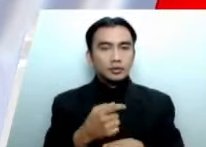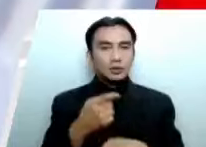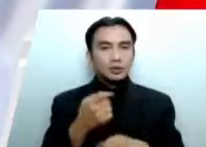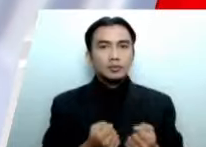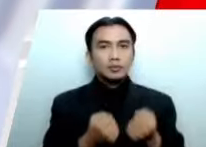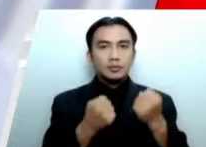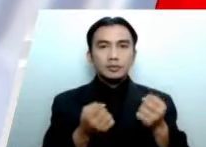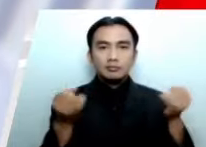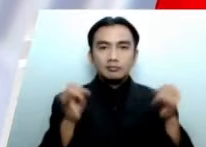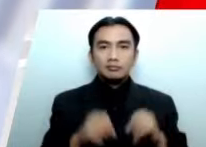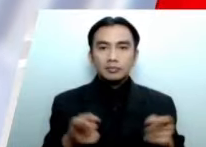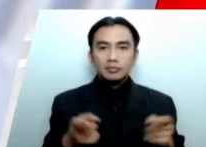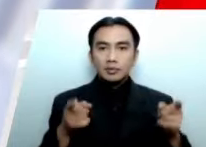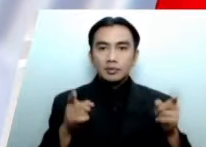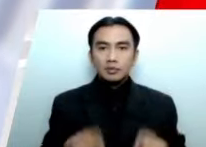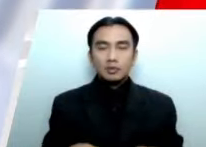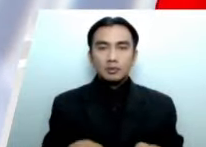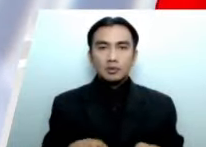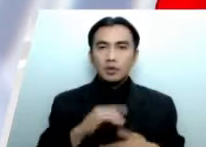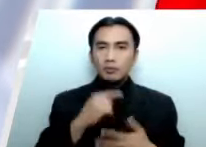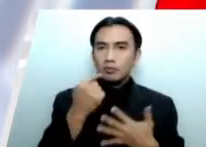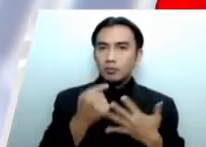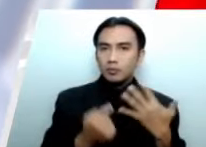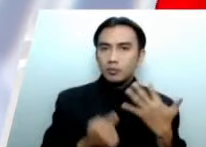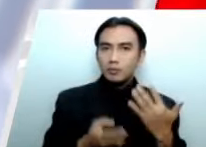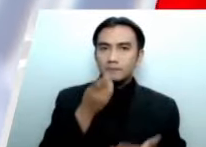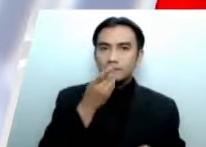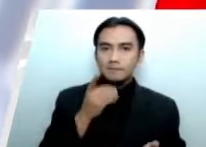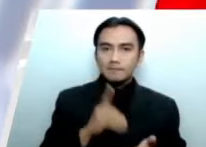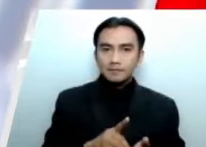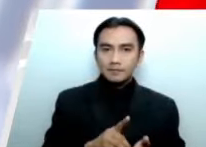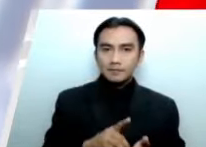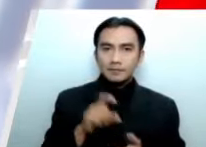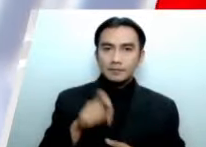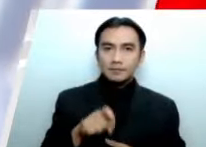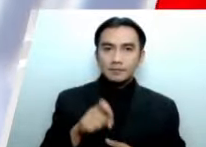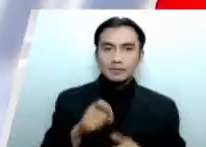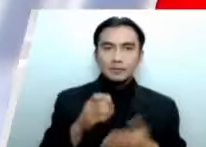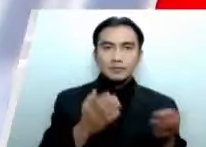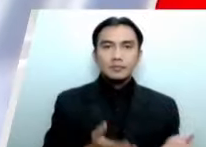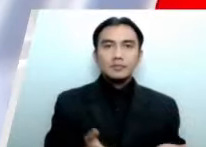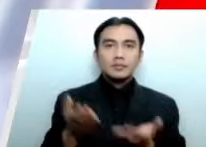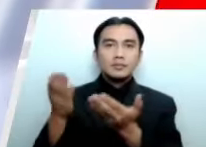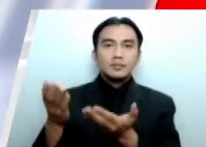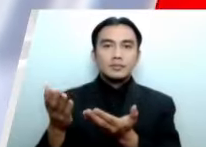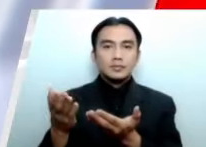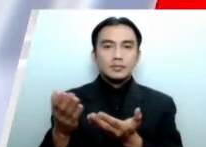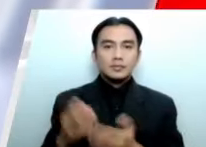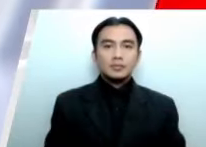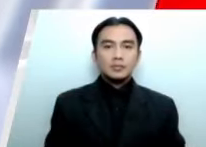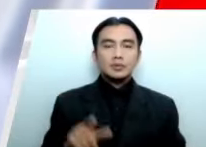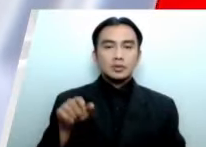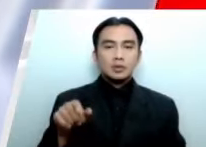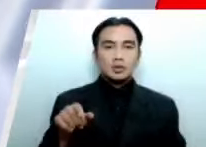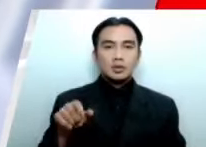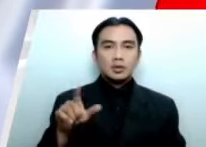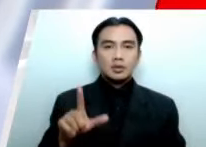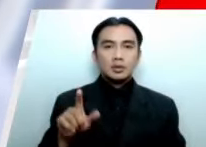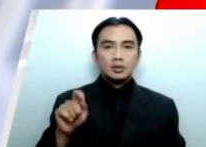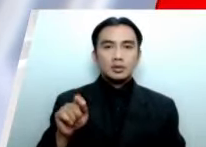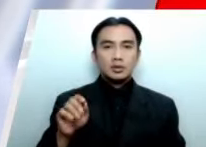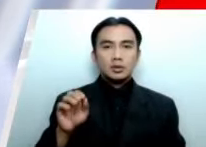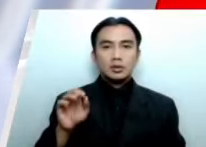report. And all of this document, we will be forwarding this to the Land Transportation Office for the